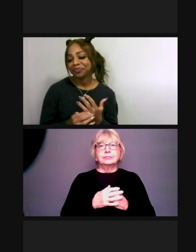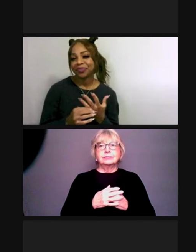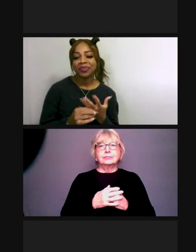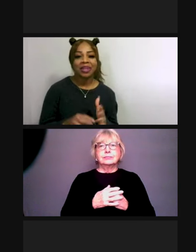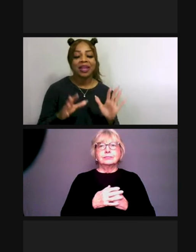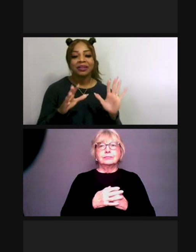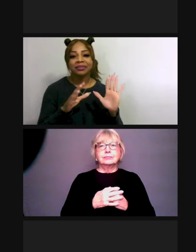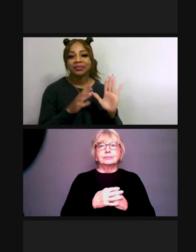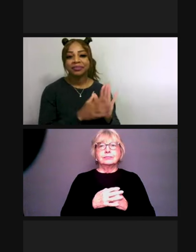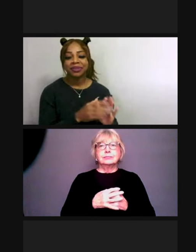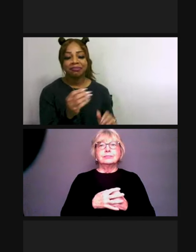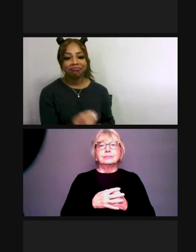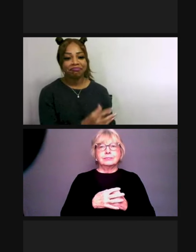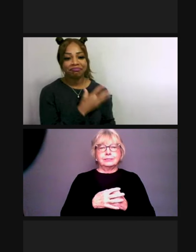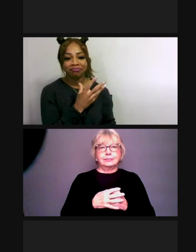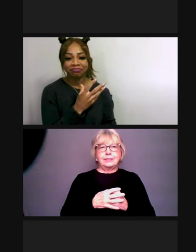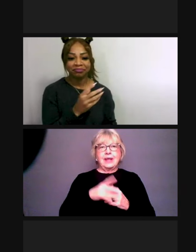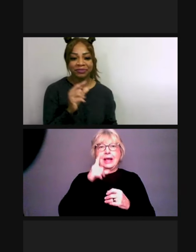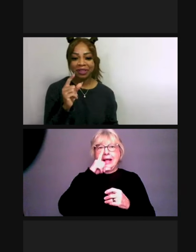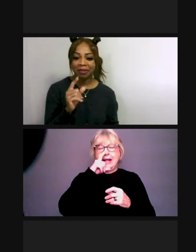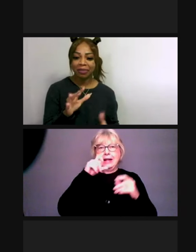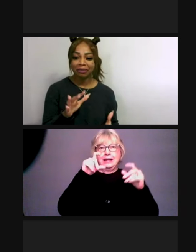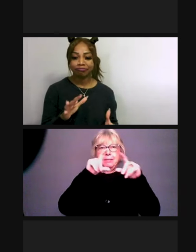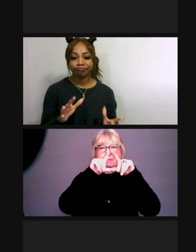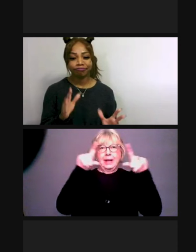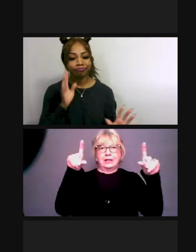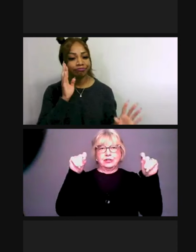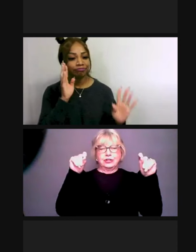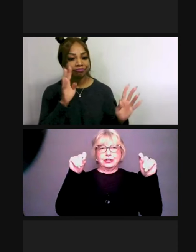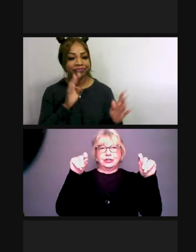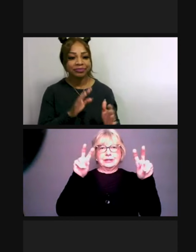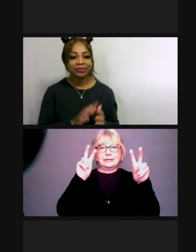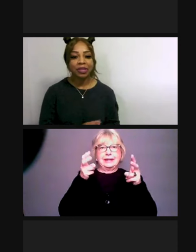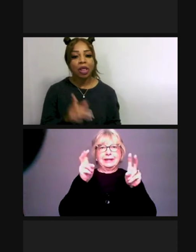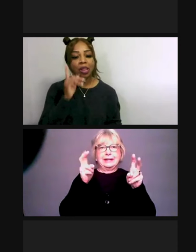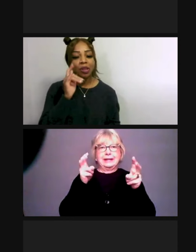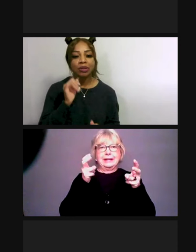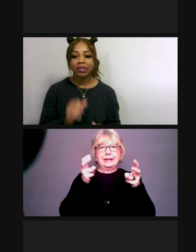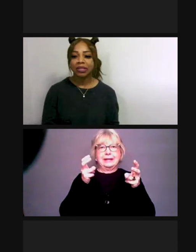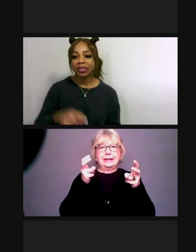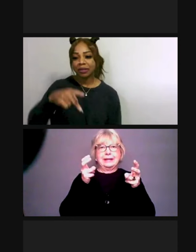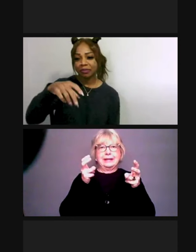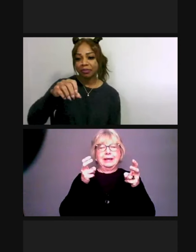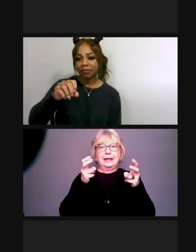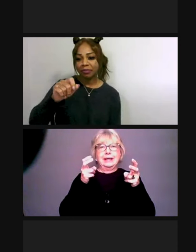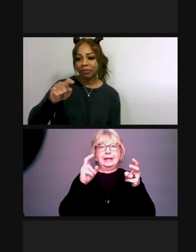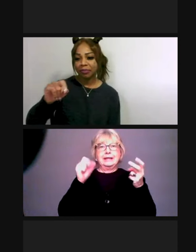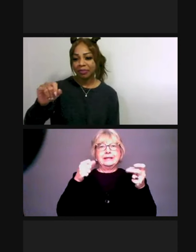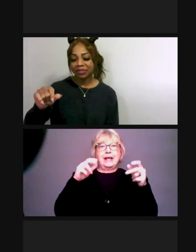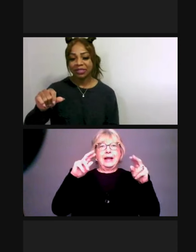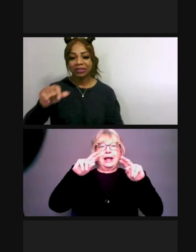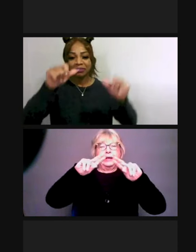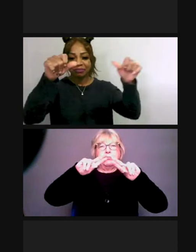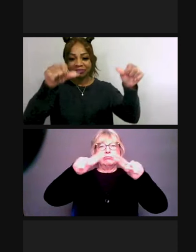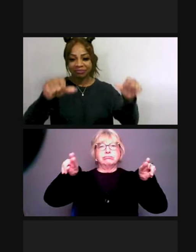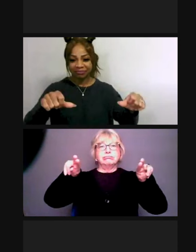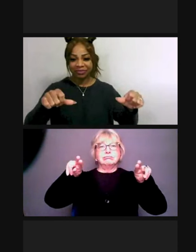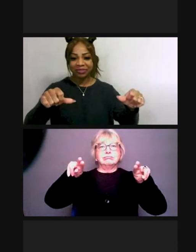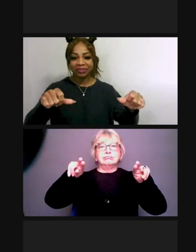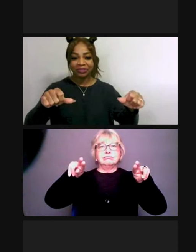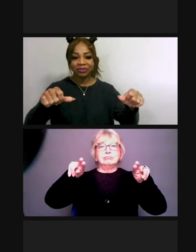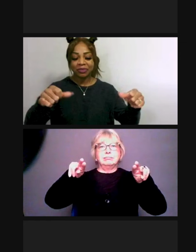l'image, il y a un titre, on dirait un post-it avec des